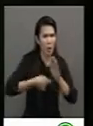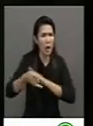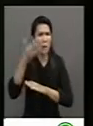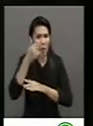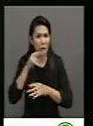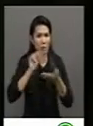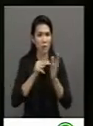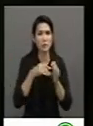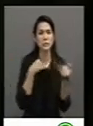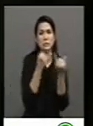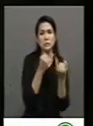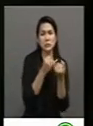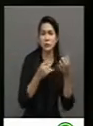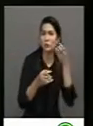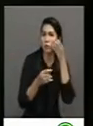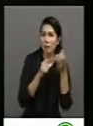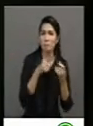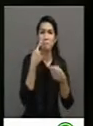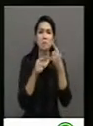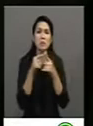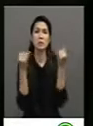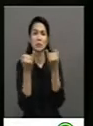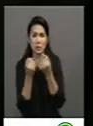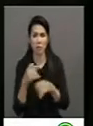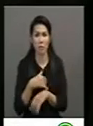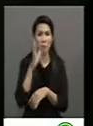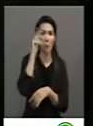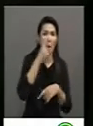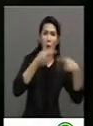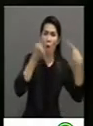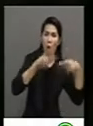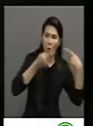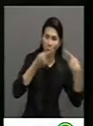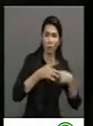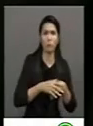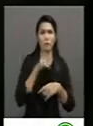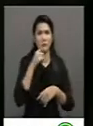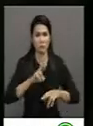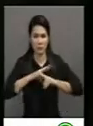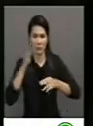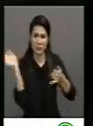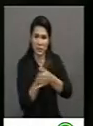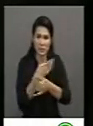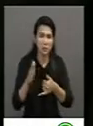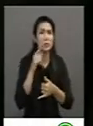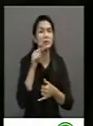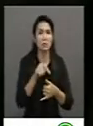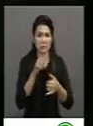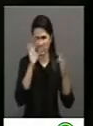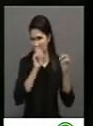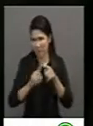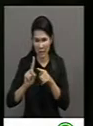ติกรรมในการติดโทรศัพท์มีพฤติกรรมในการติดเพื่อนพ่อแม่ทะเลาะเบาะแว้งการมีการทำร้ายทุบตีเด็กเนี่ยเป็นปัจจัยที่ท